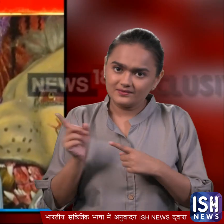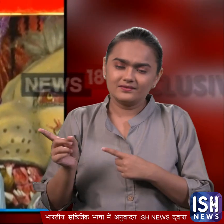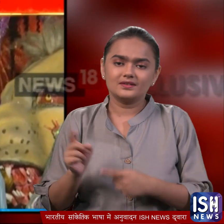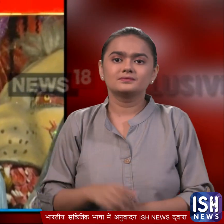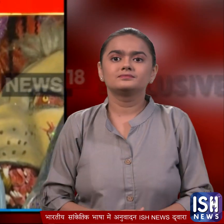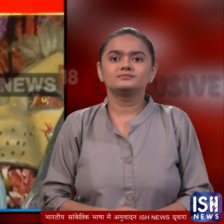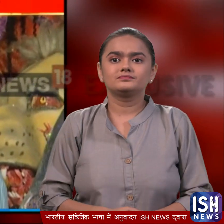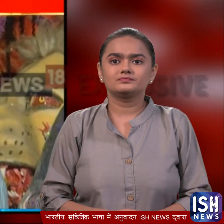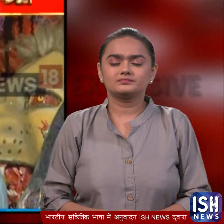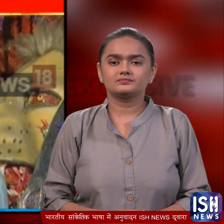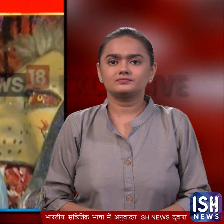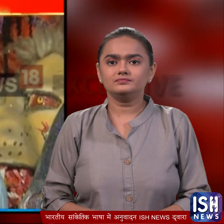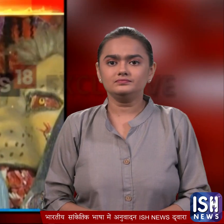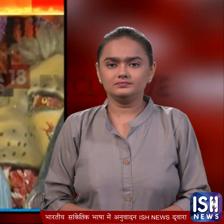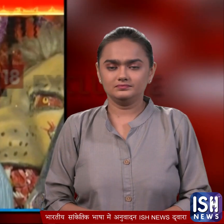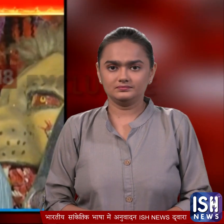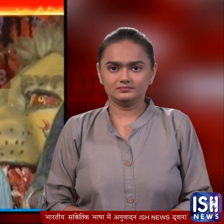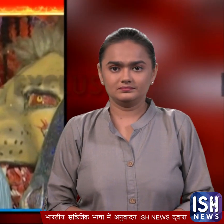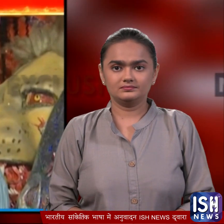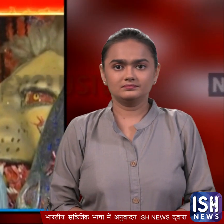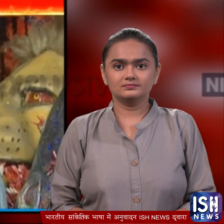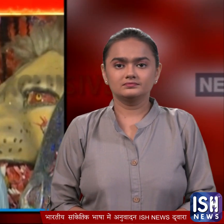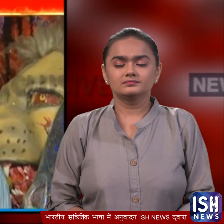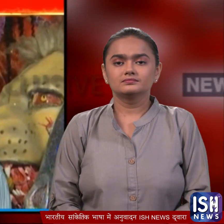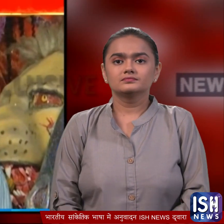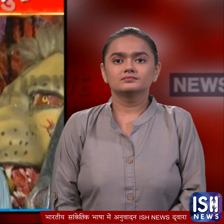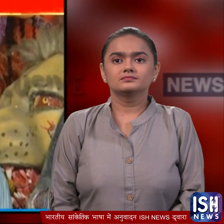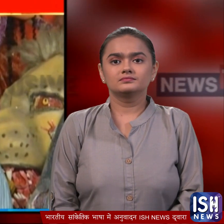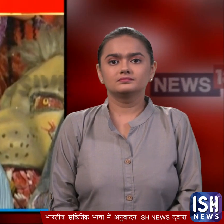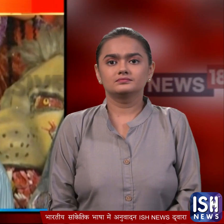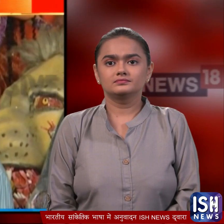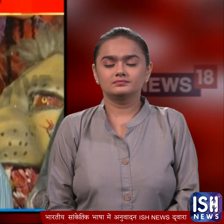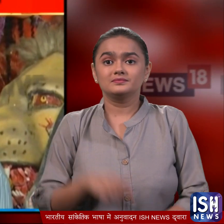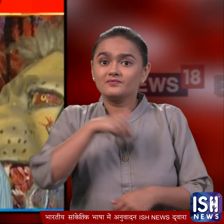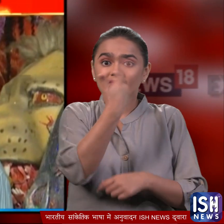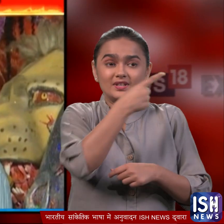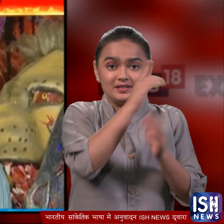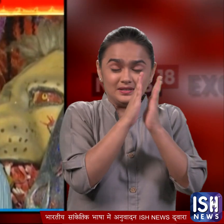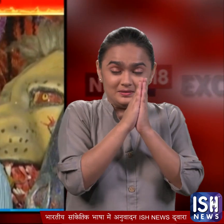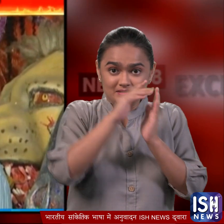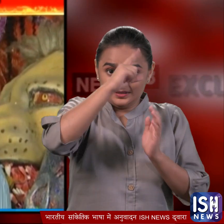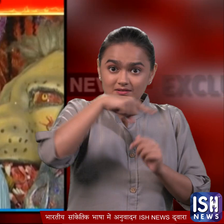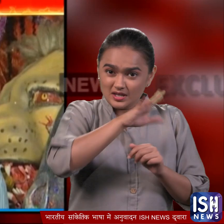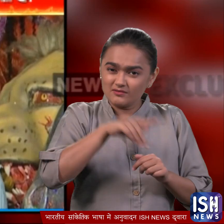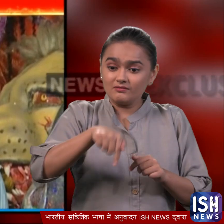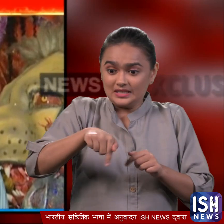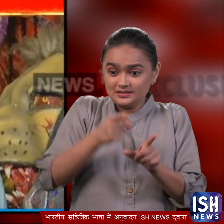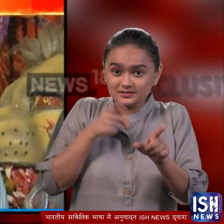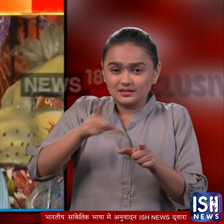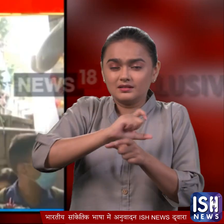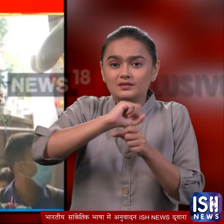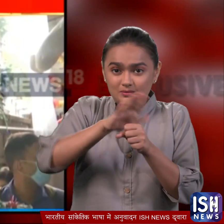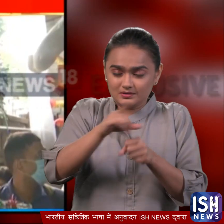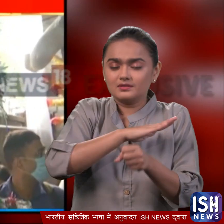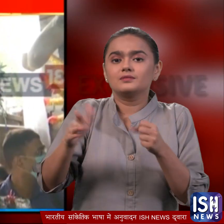ठीक है, इसलिए ये डेल्टा असुर जो माँ देवी माँ है वो इस साल में ये डेल्टा असुर का वध